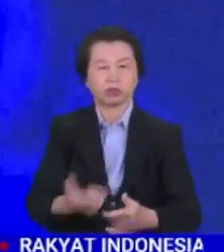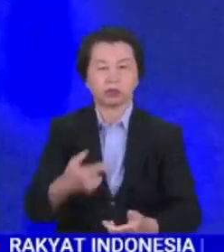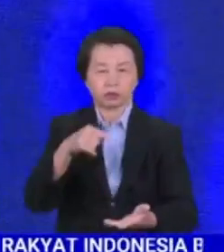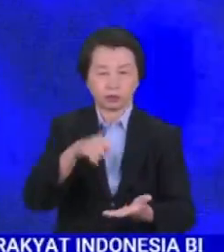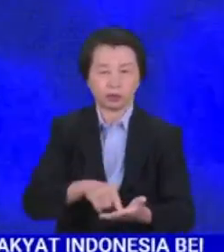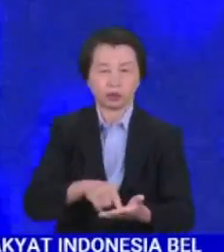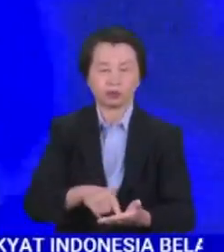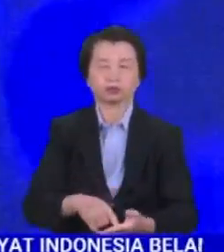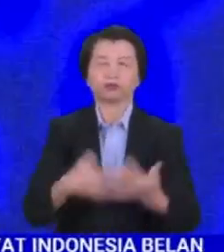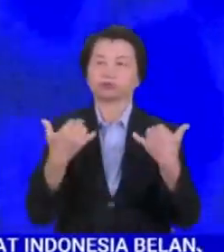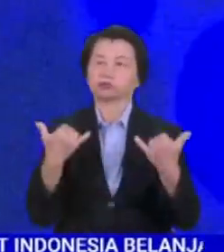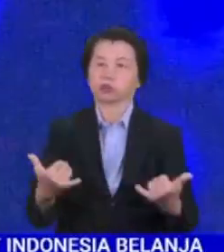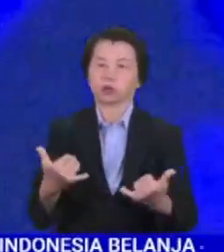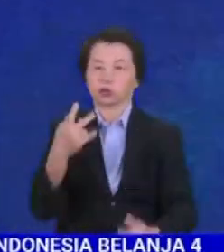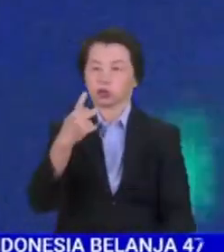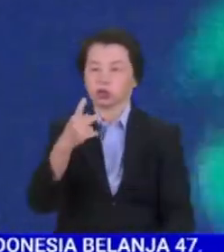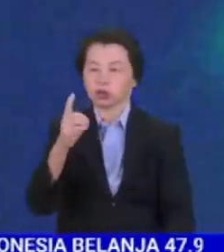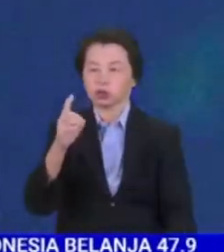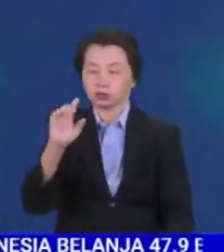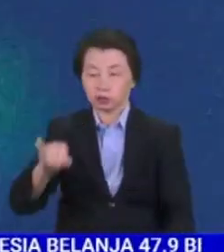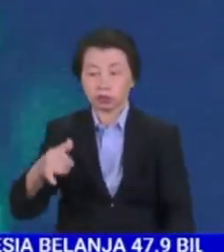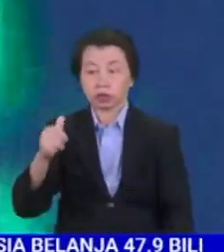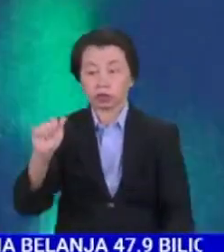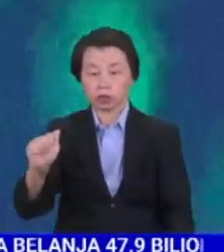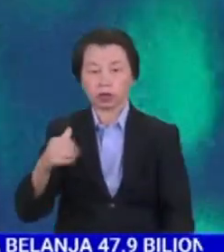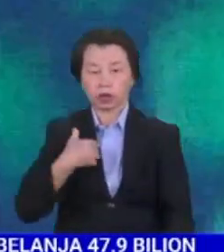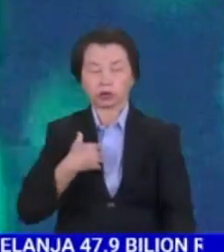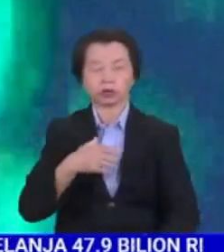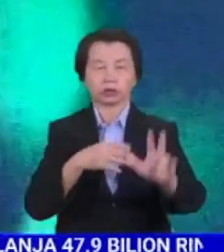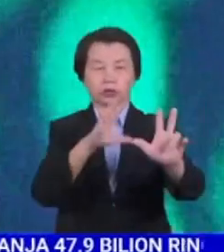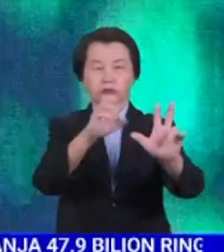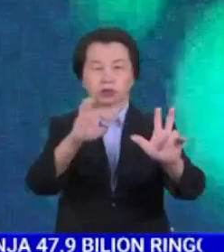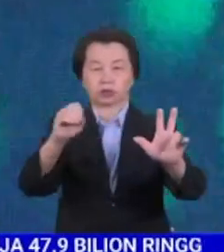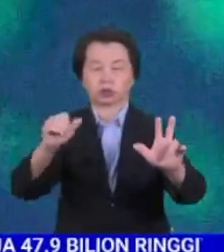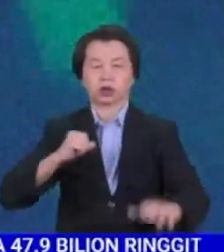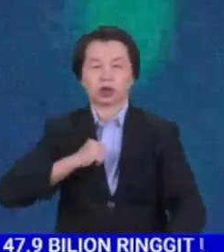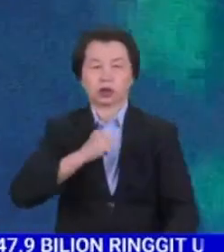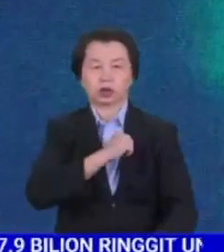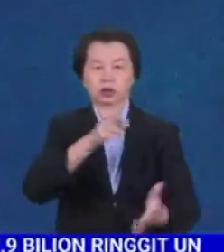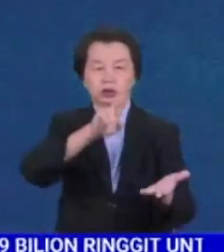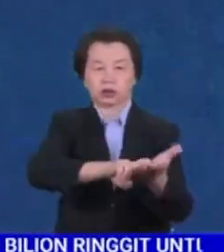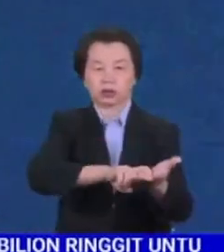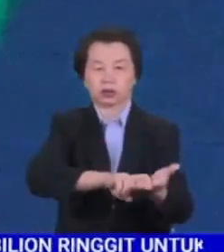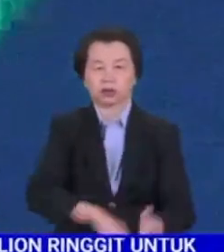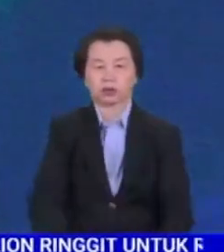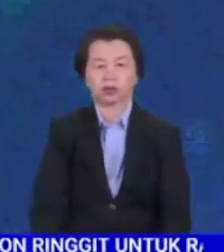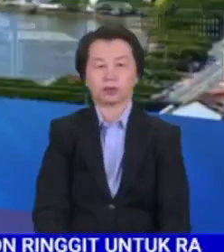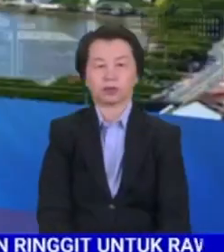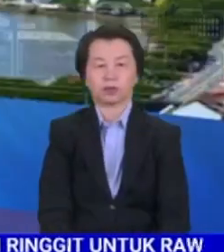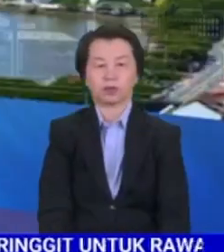ini. Setakat ini, KDJA mempunyai lebih 300 ahli yang berdaftar.